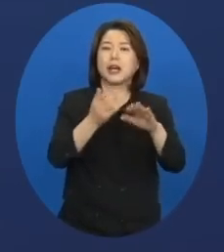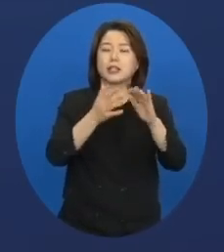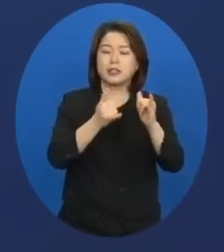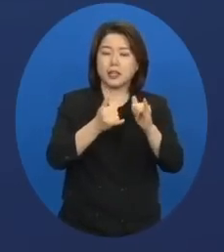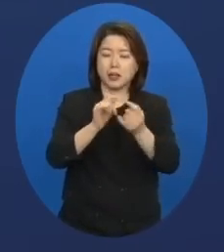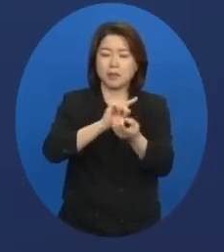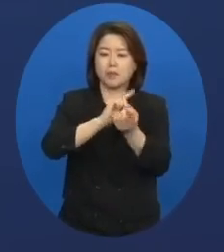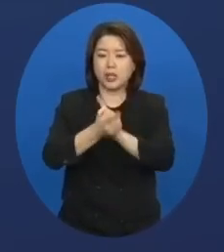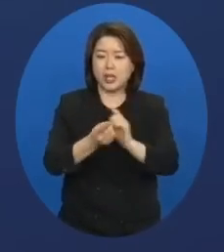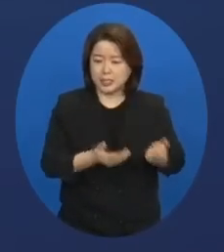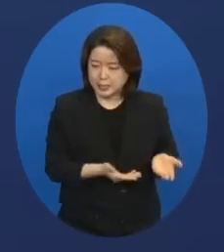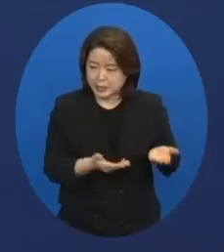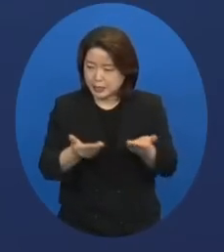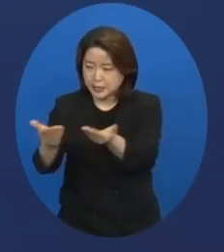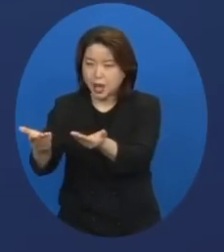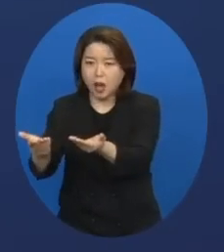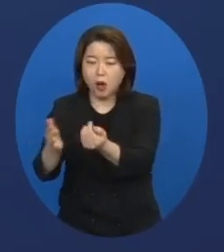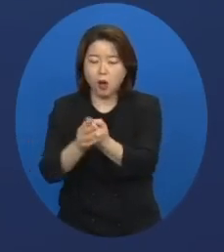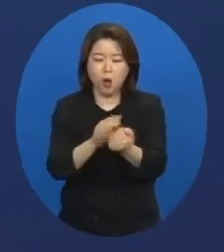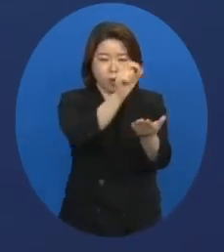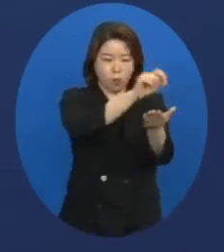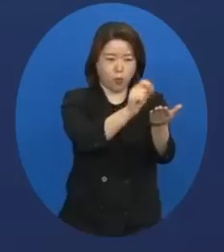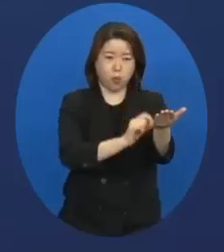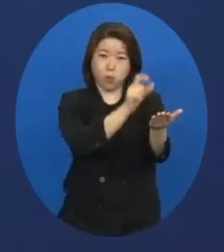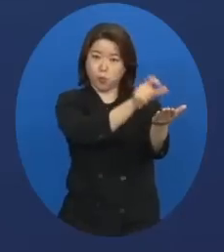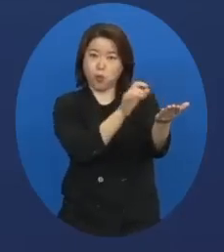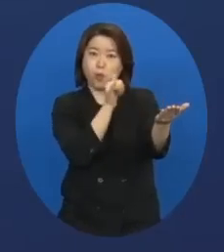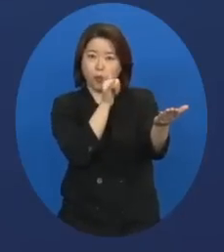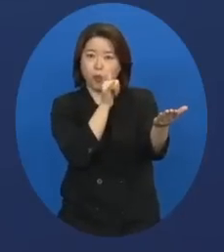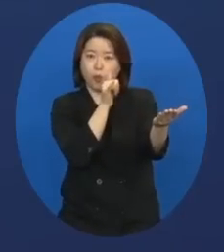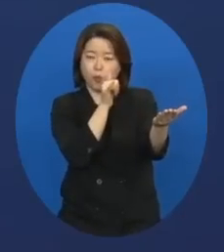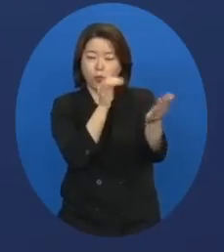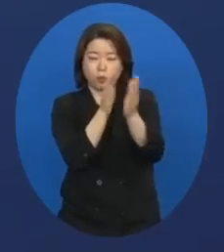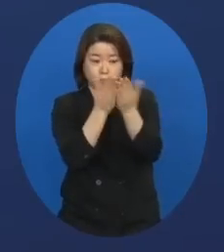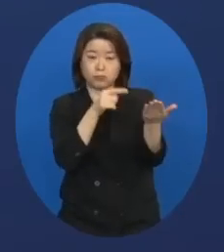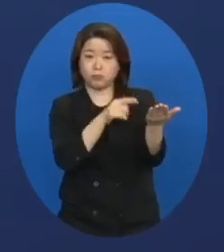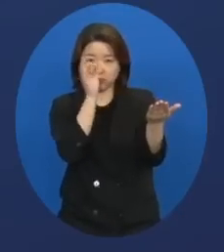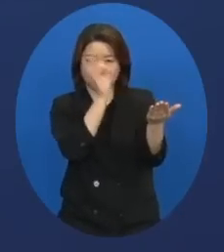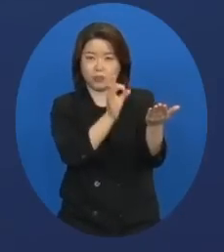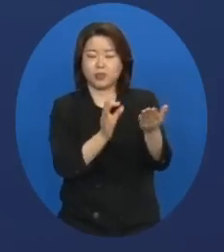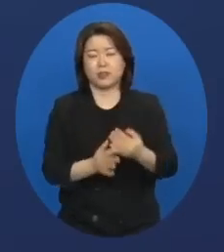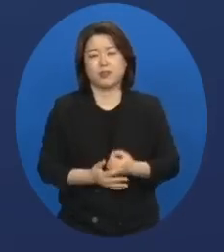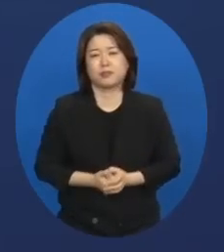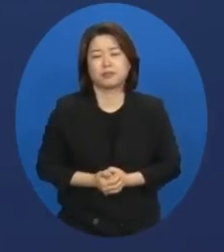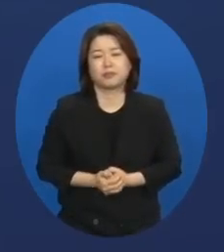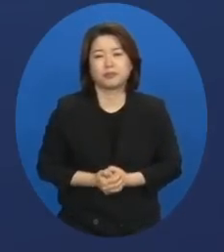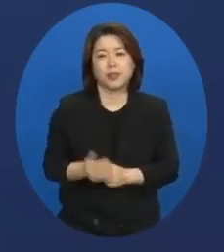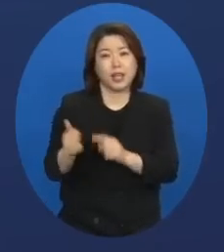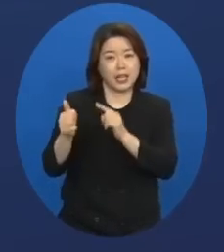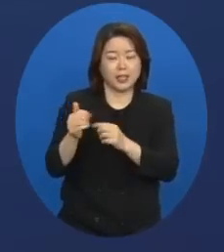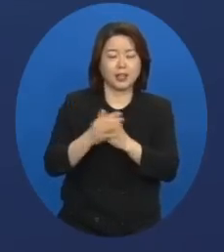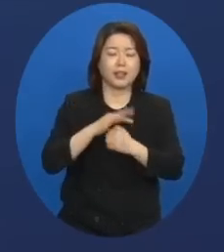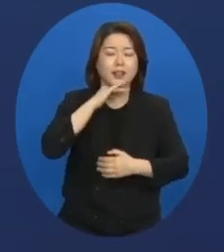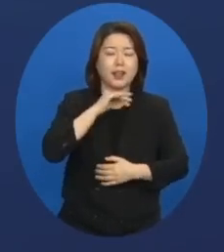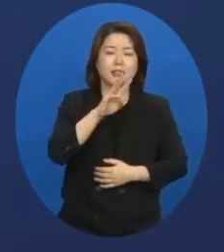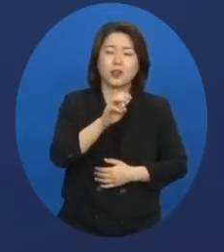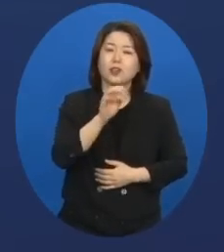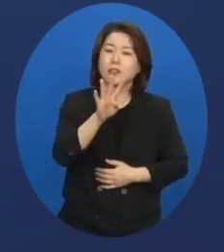일이 기록되어져 있었기 때문이라고 그 책에서 쓰고 있습니다. 그가 34살